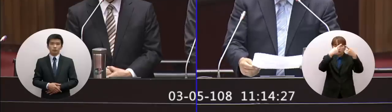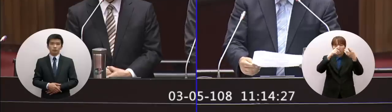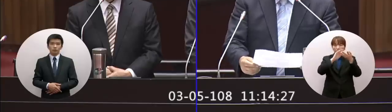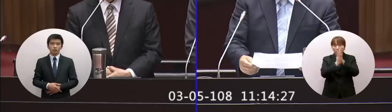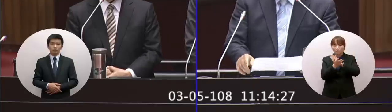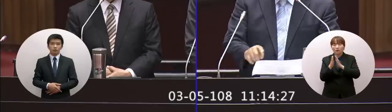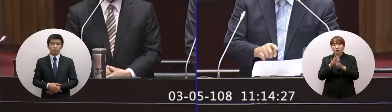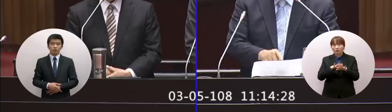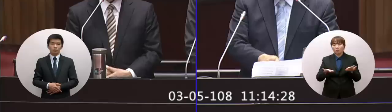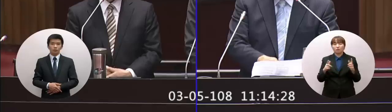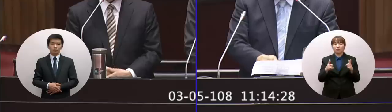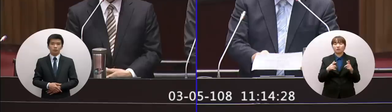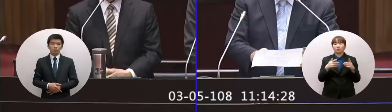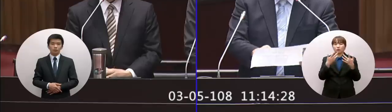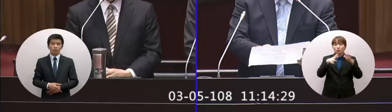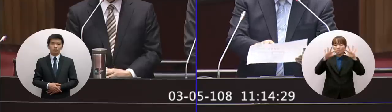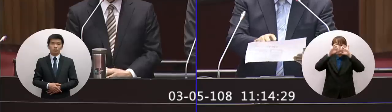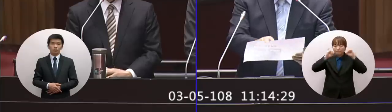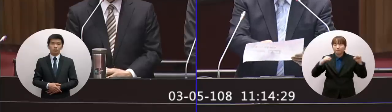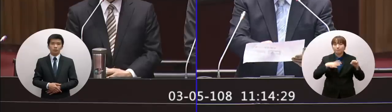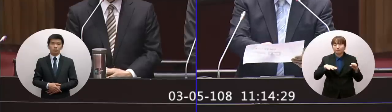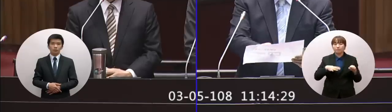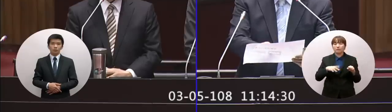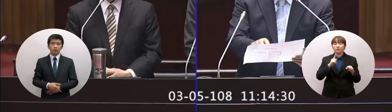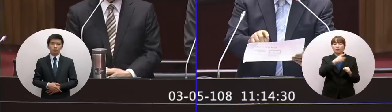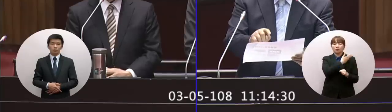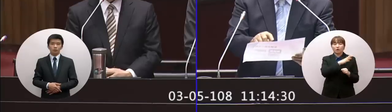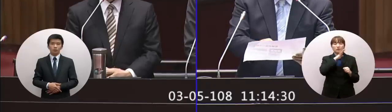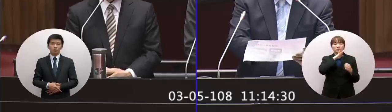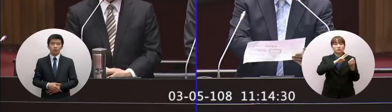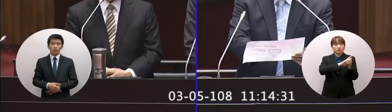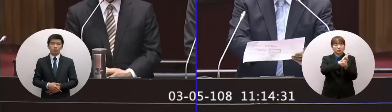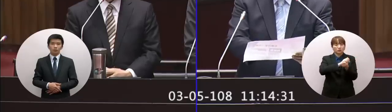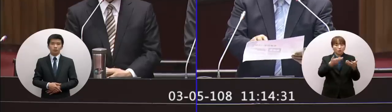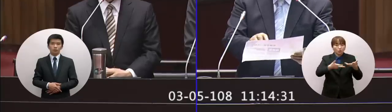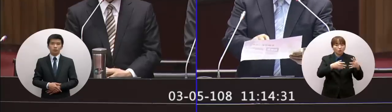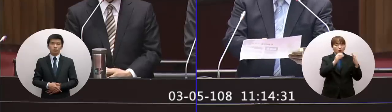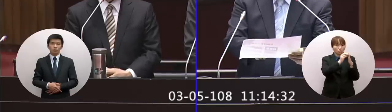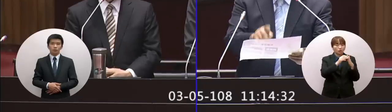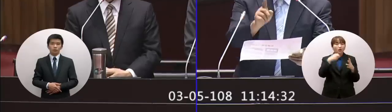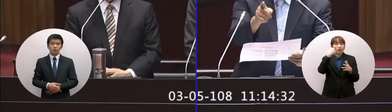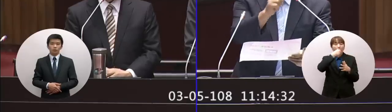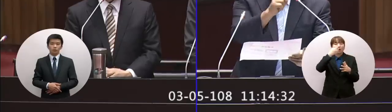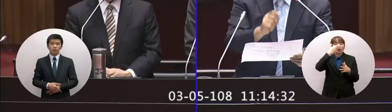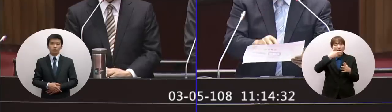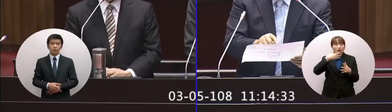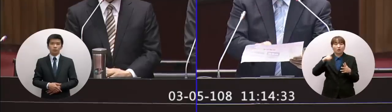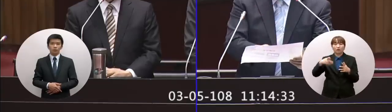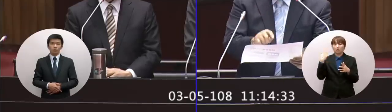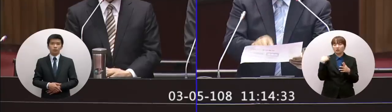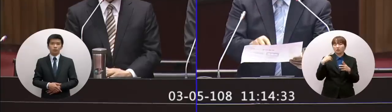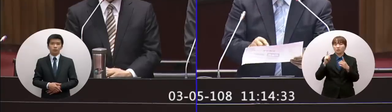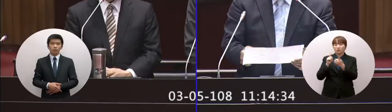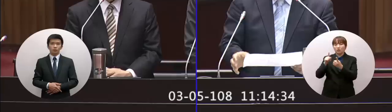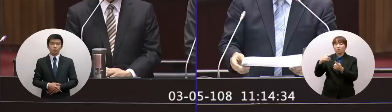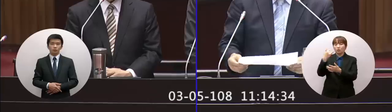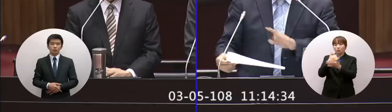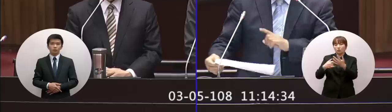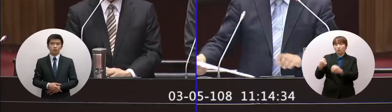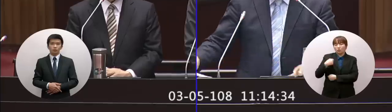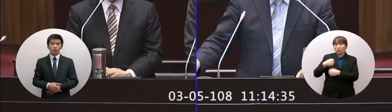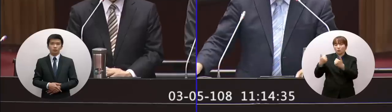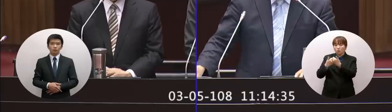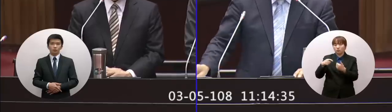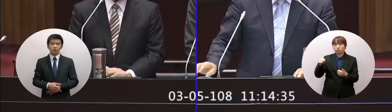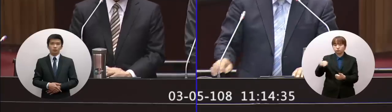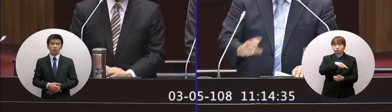化解，而是多了解一下，不管是林务局的、台糖的，跟我们当天去处理的退服会，